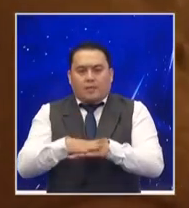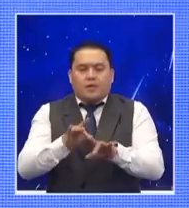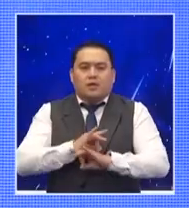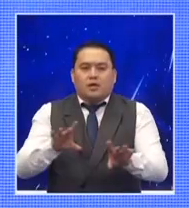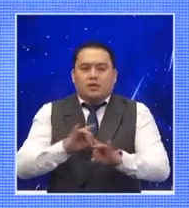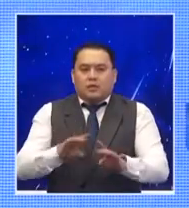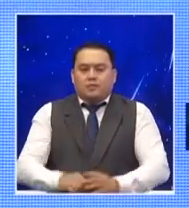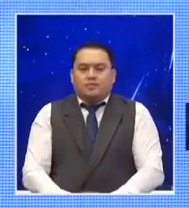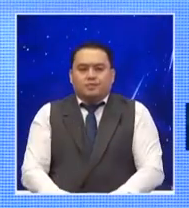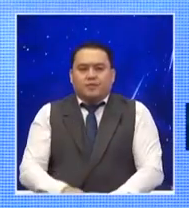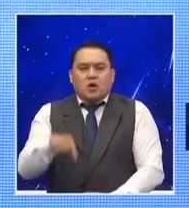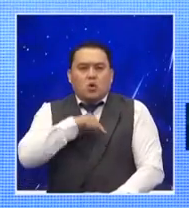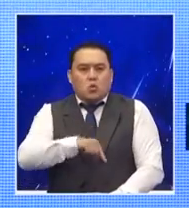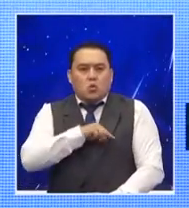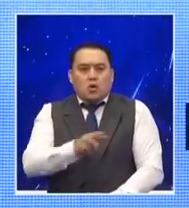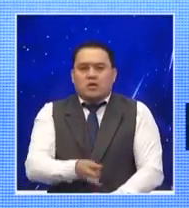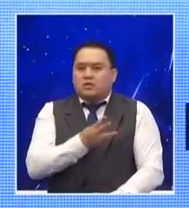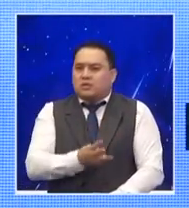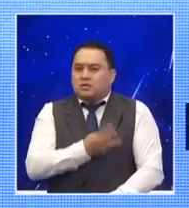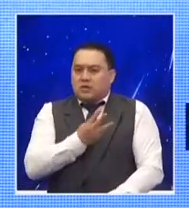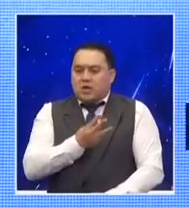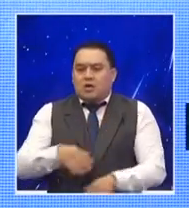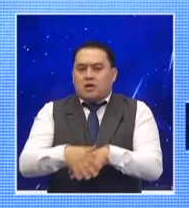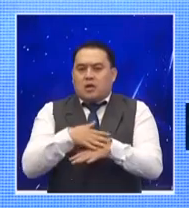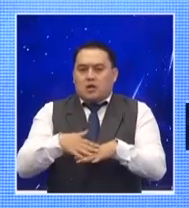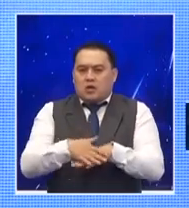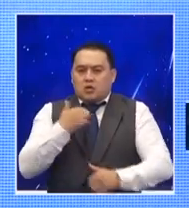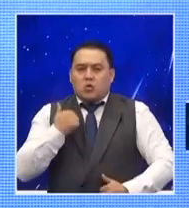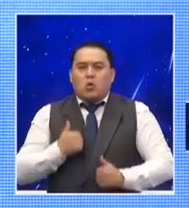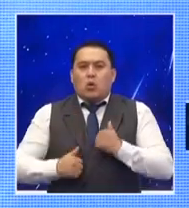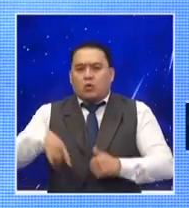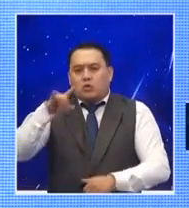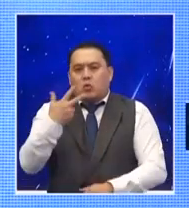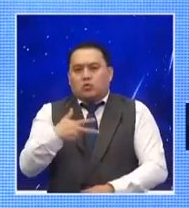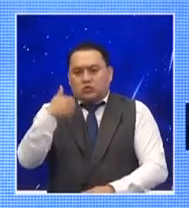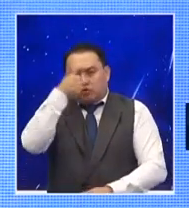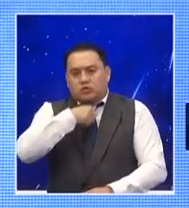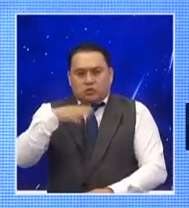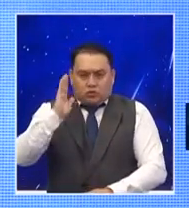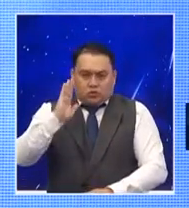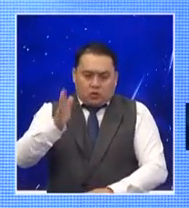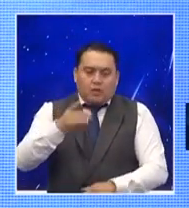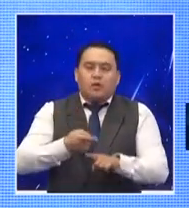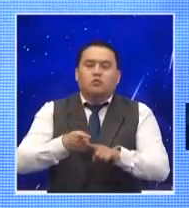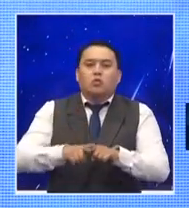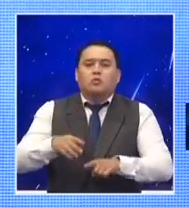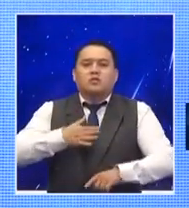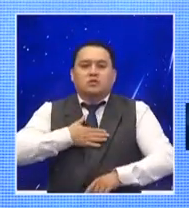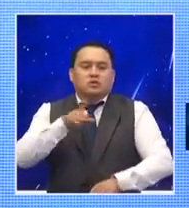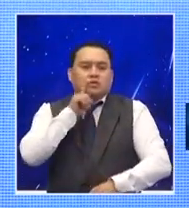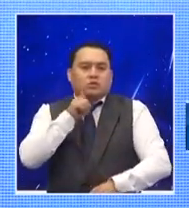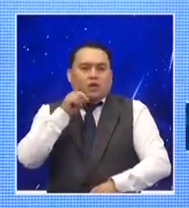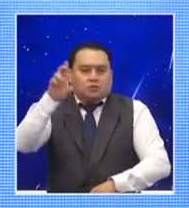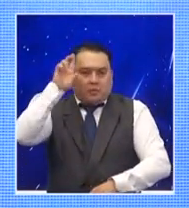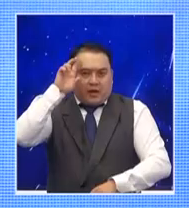деді. Рухы асқақ, тұғыры биік, ел тәуелсіздігіне 30 жыл толады. Бұл біздің жас